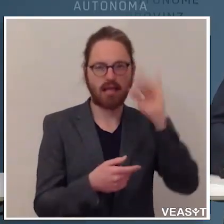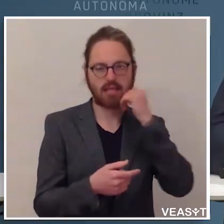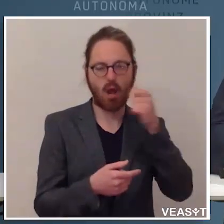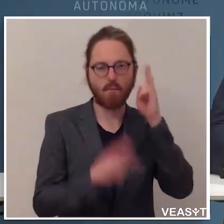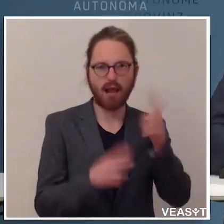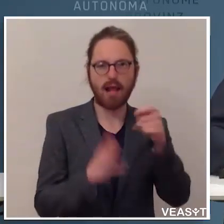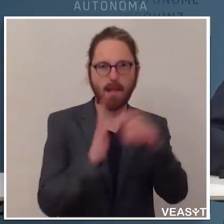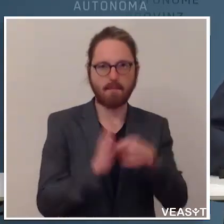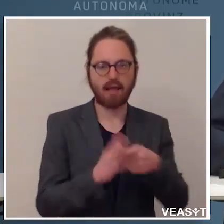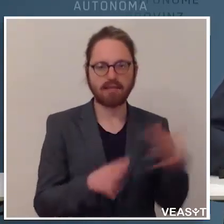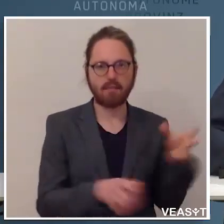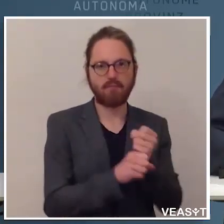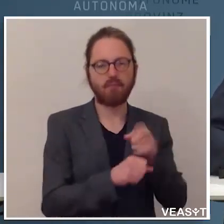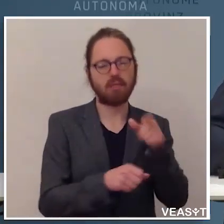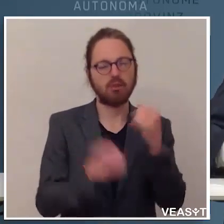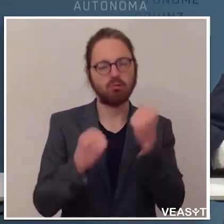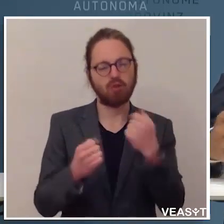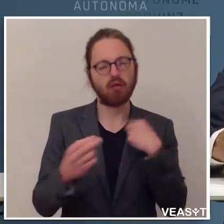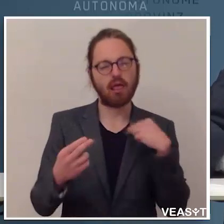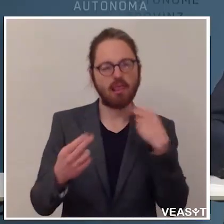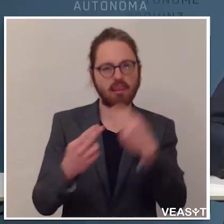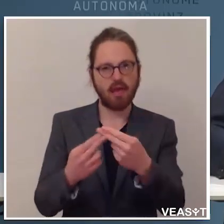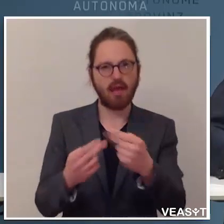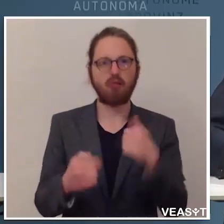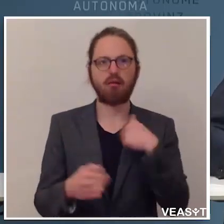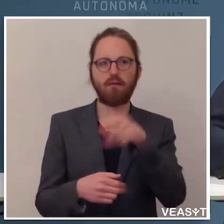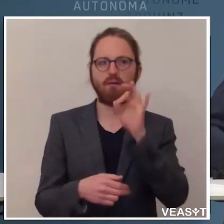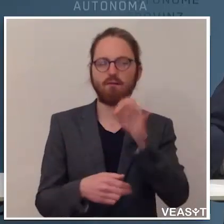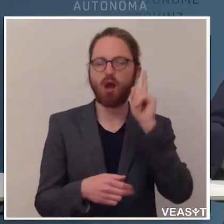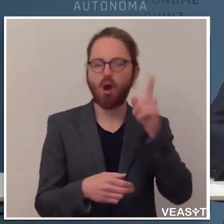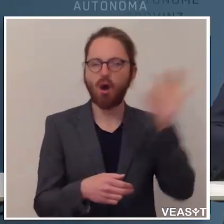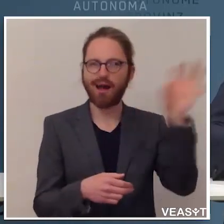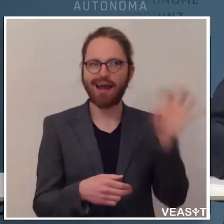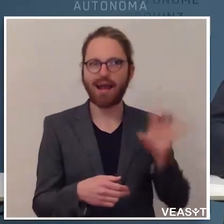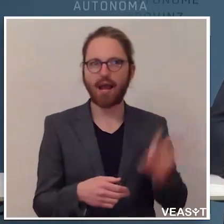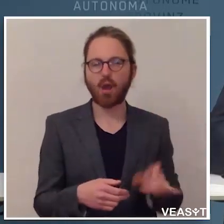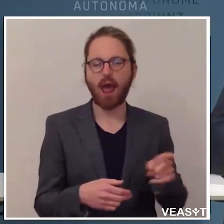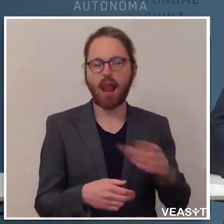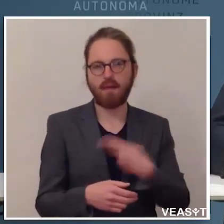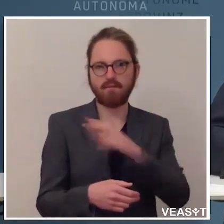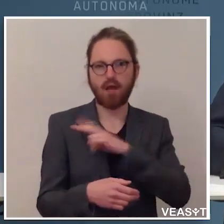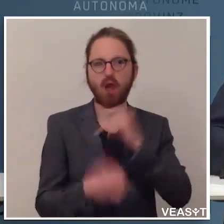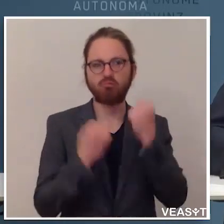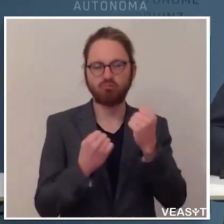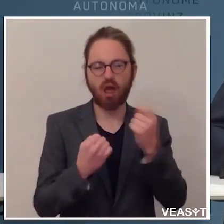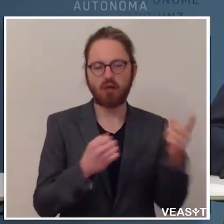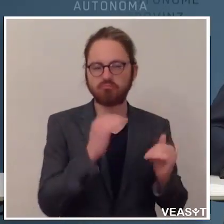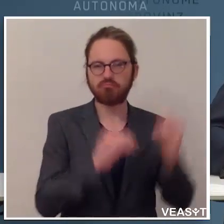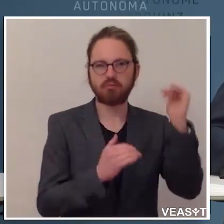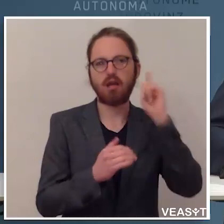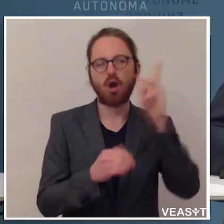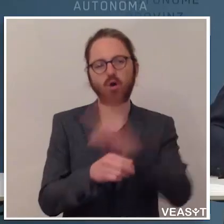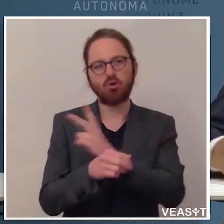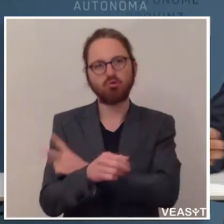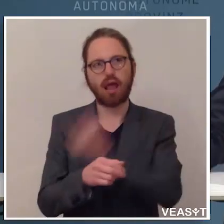vor, gegebenenfalls Maßnahmen zu ergreifen. Also wir nähern uns da sehr an. Es wird wieder jetzt auch diese regionale Zuständigkeit